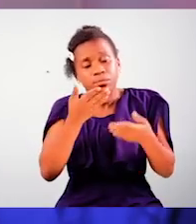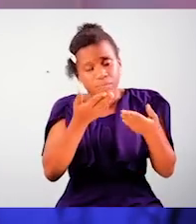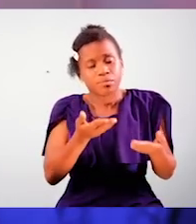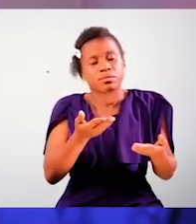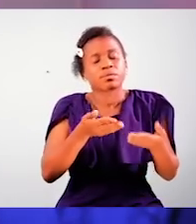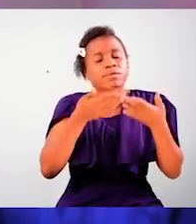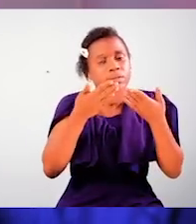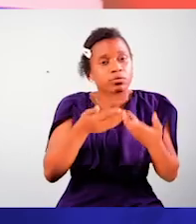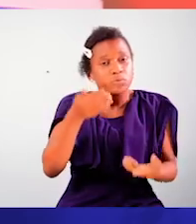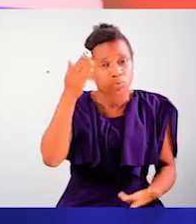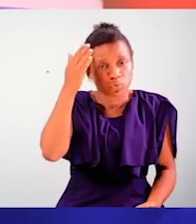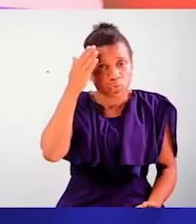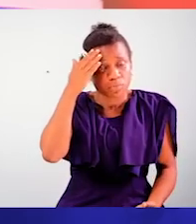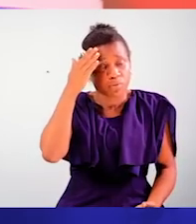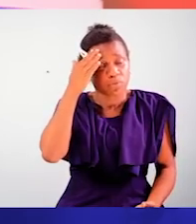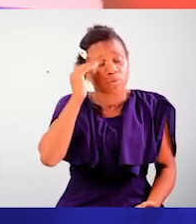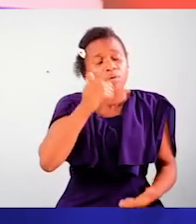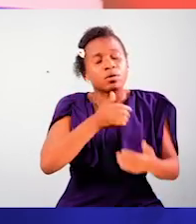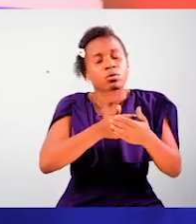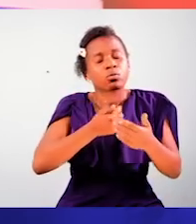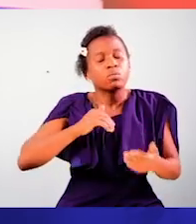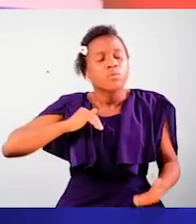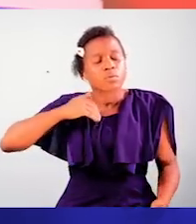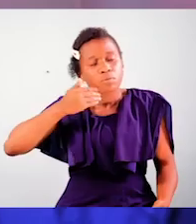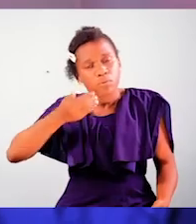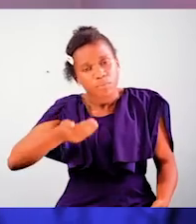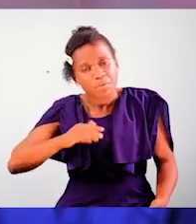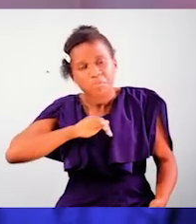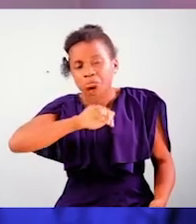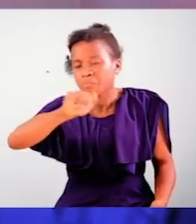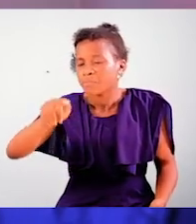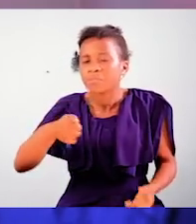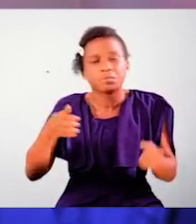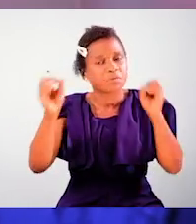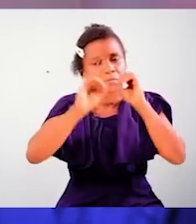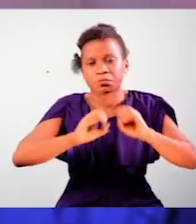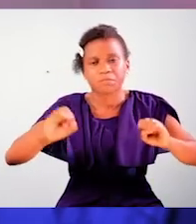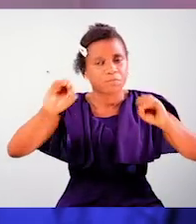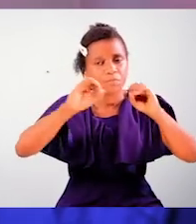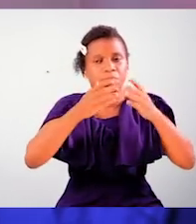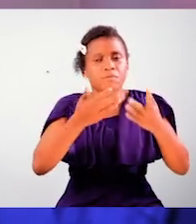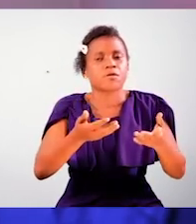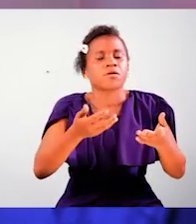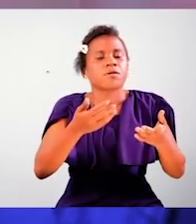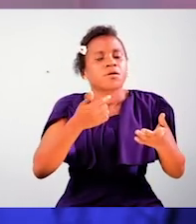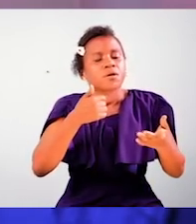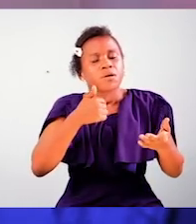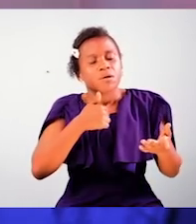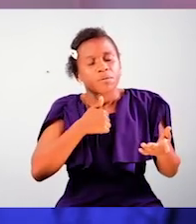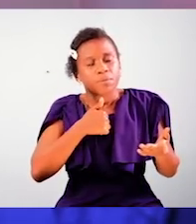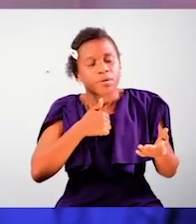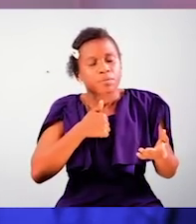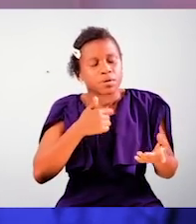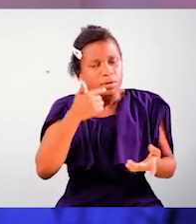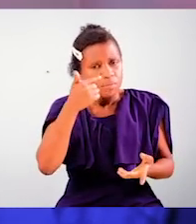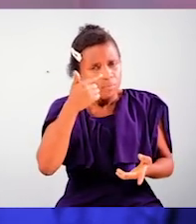waibi. Majizi wengi ni wanaume. Jana nimekwenda Kinondoni nimemkuta mkurugenzi pale. Kijana mdogo sana. Yule mama nadhani hajafika